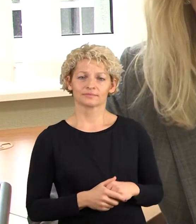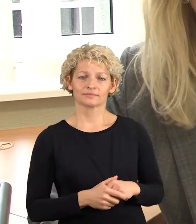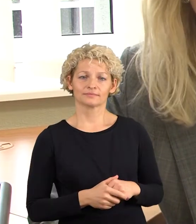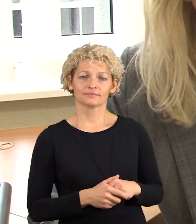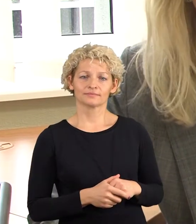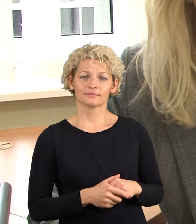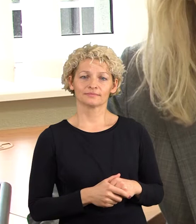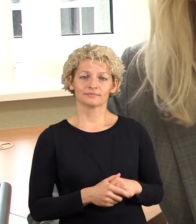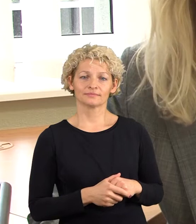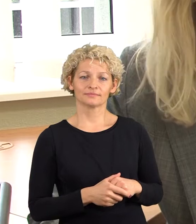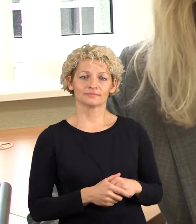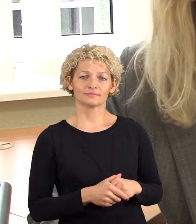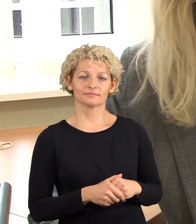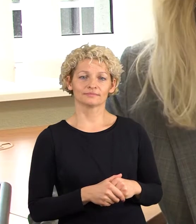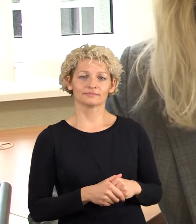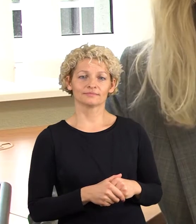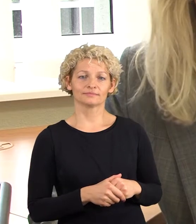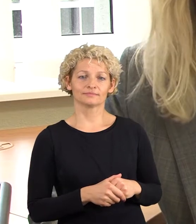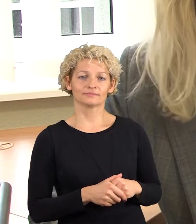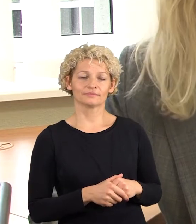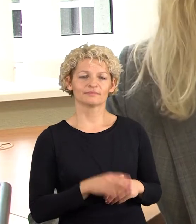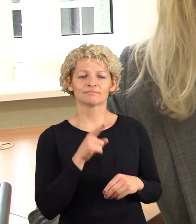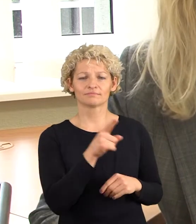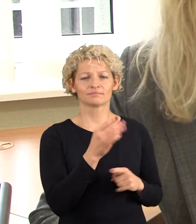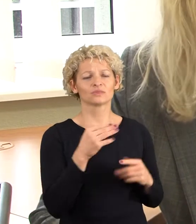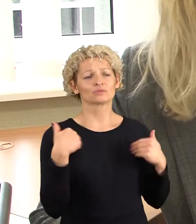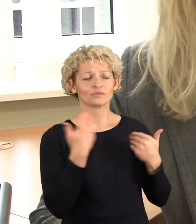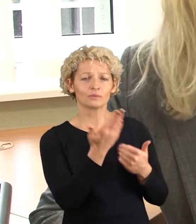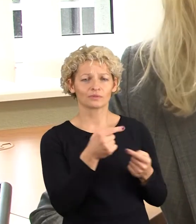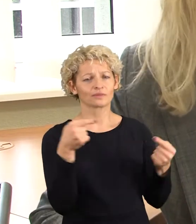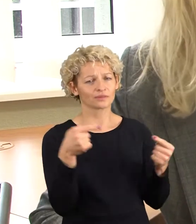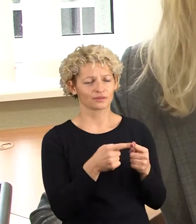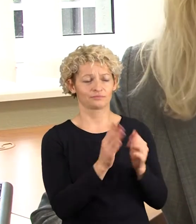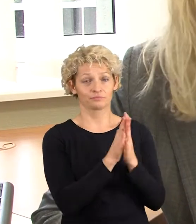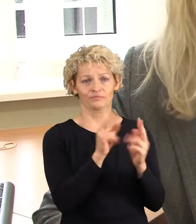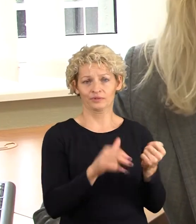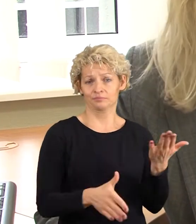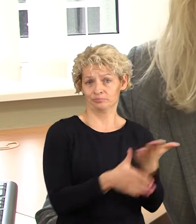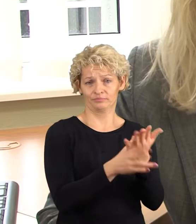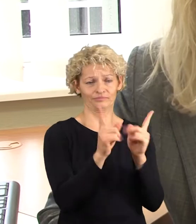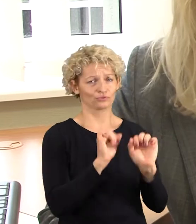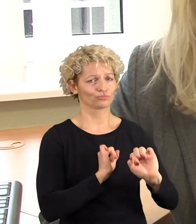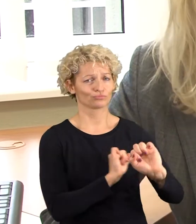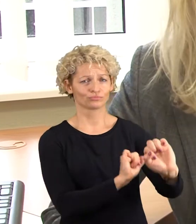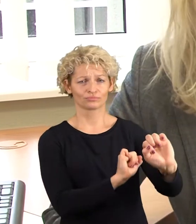vakcina yra pati efektyviausia priemonė išvengti gripo ypač jo sukeliamų